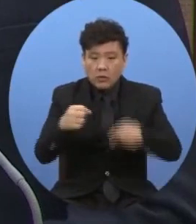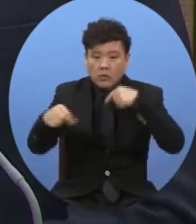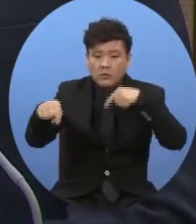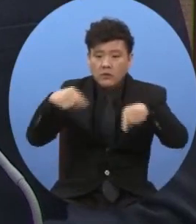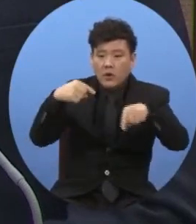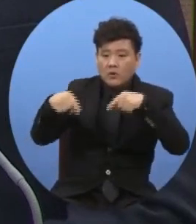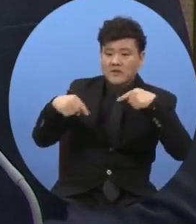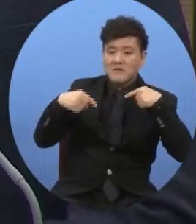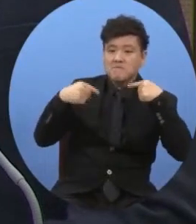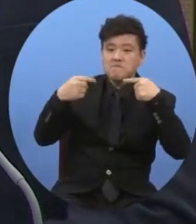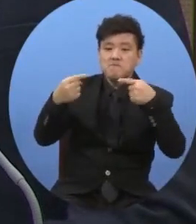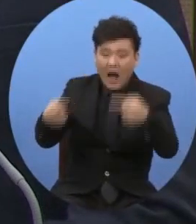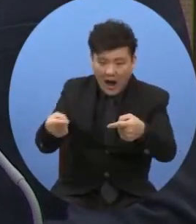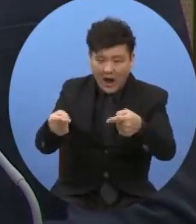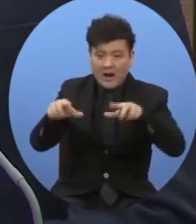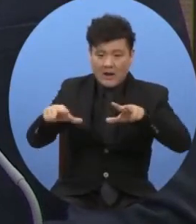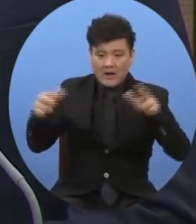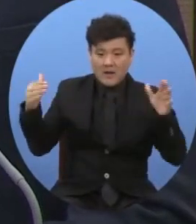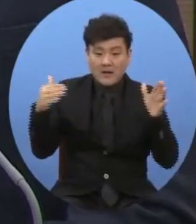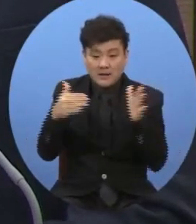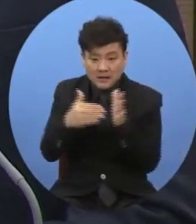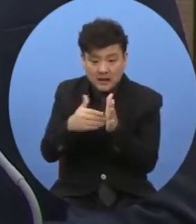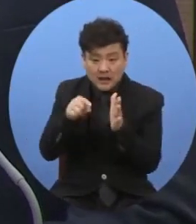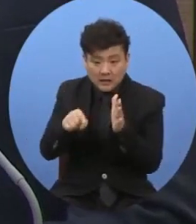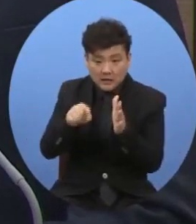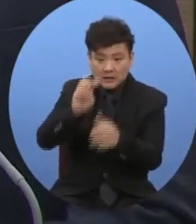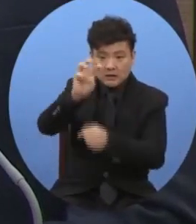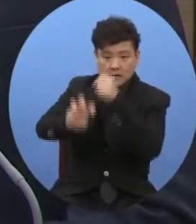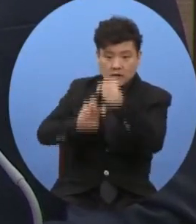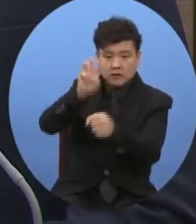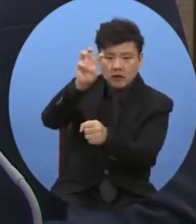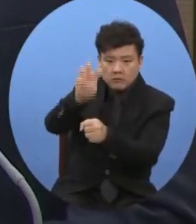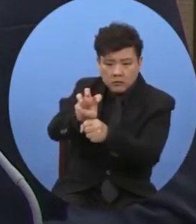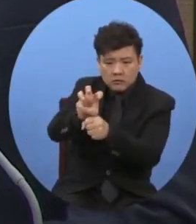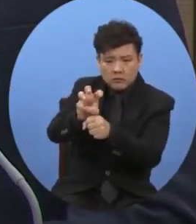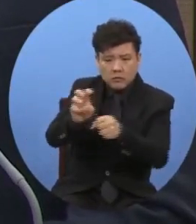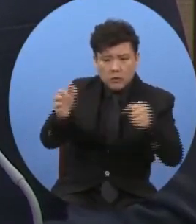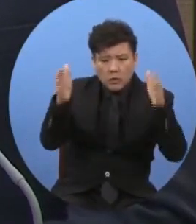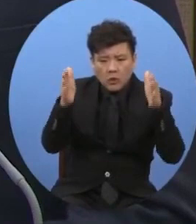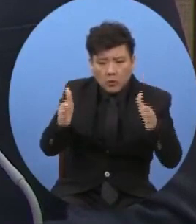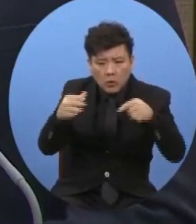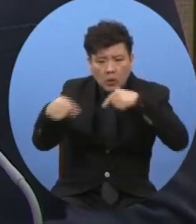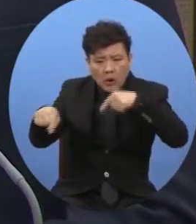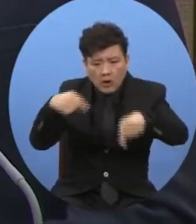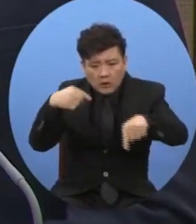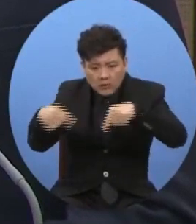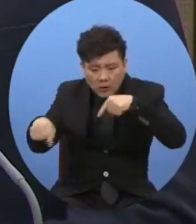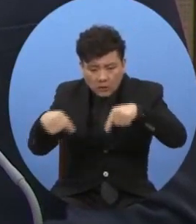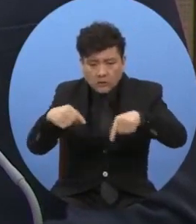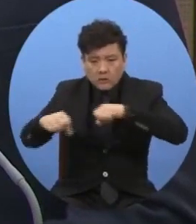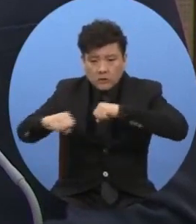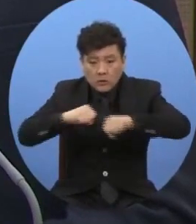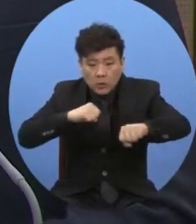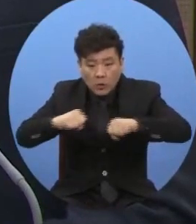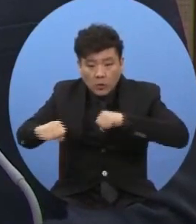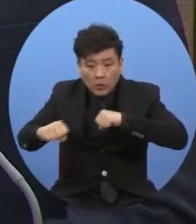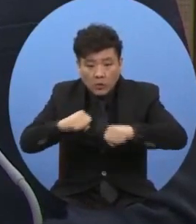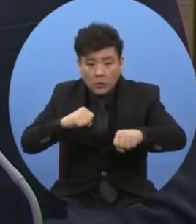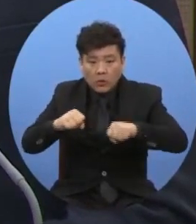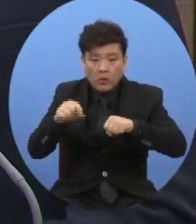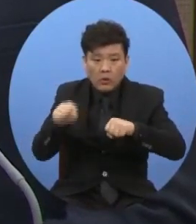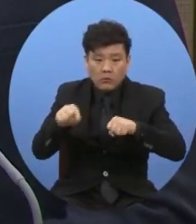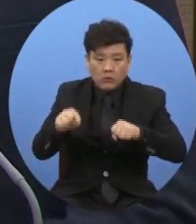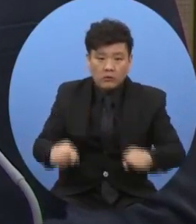해서 지금까지도 한 30여 년 가까이 정치권에 머물면서 이른바 정치